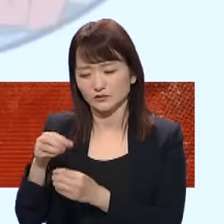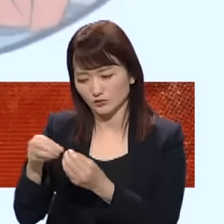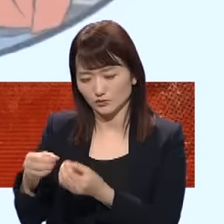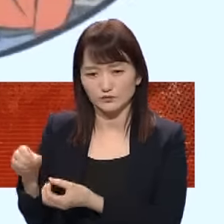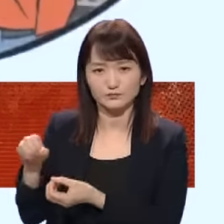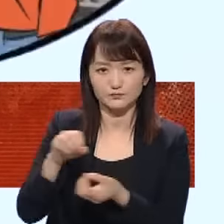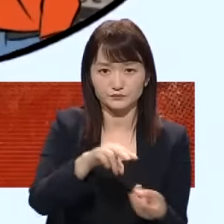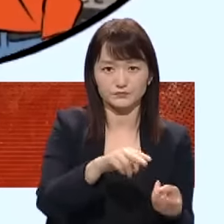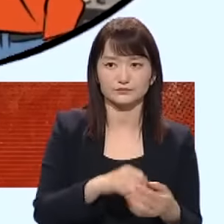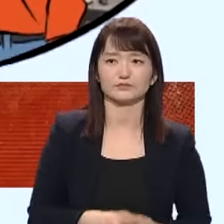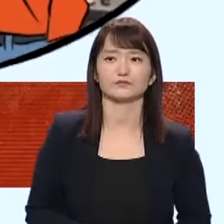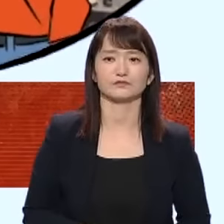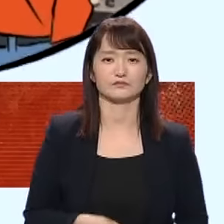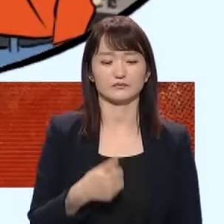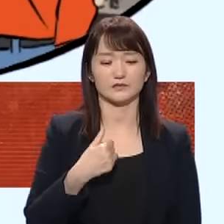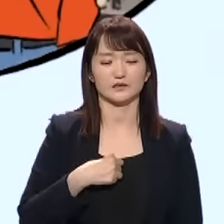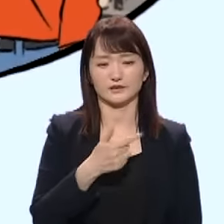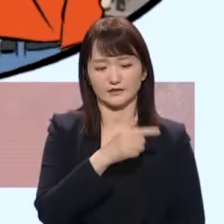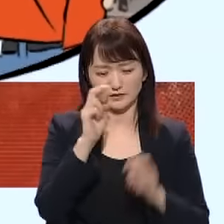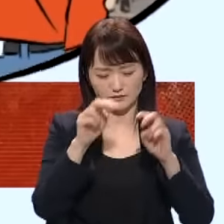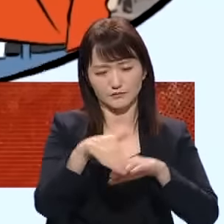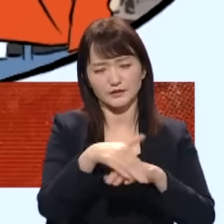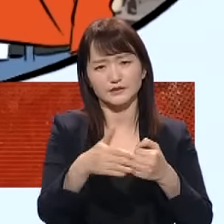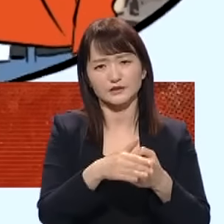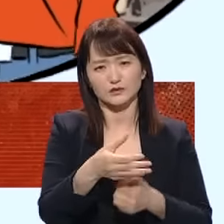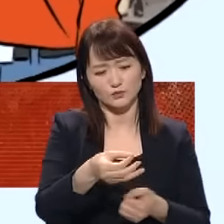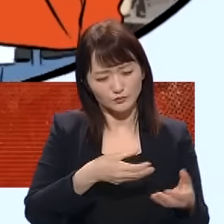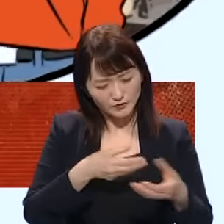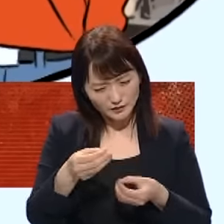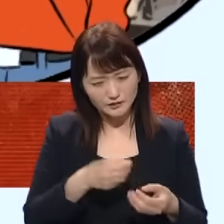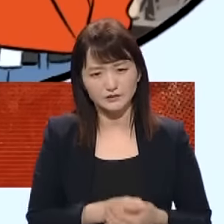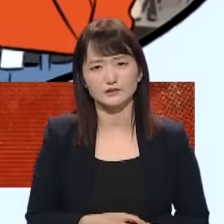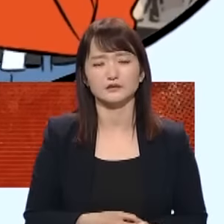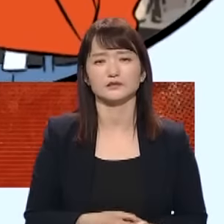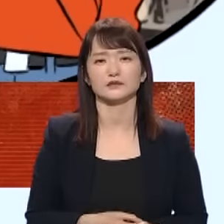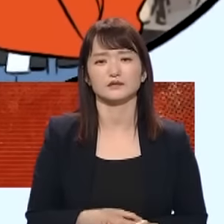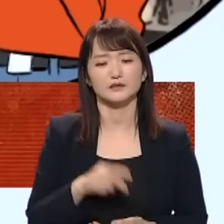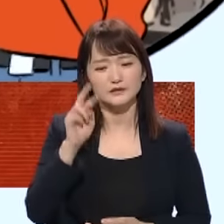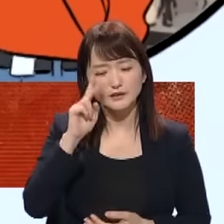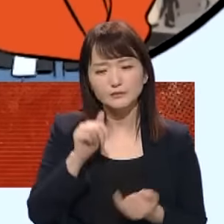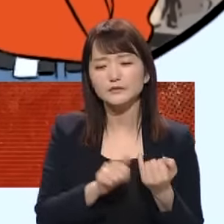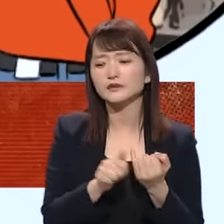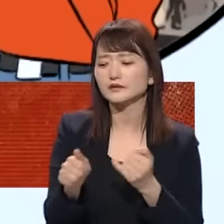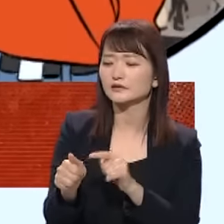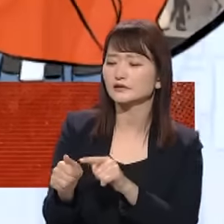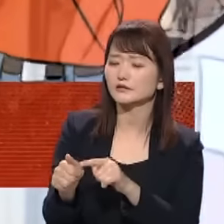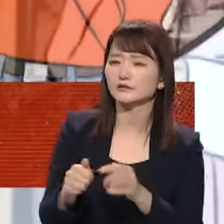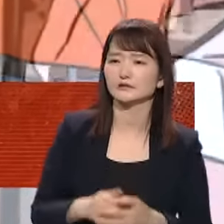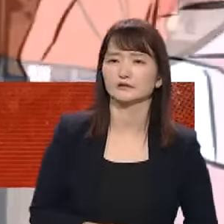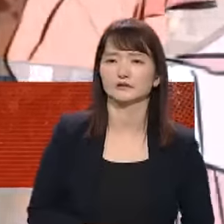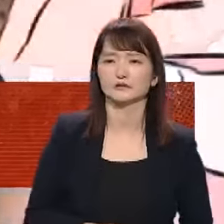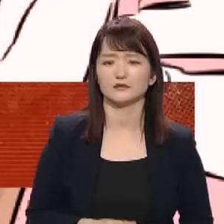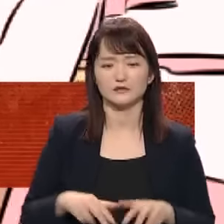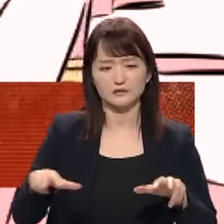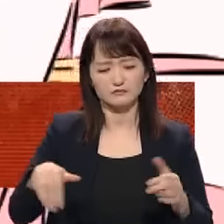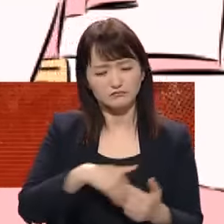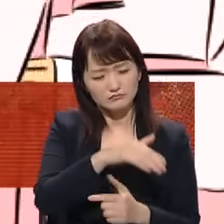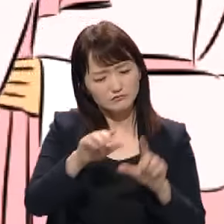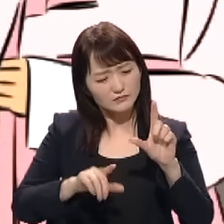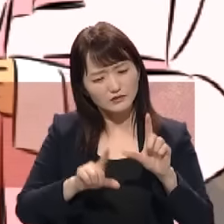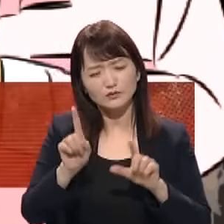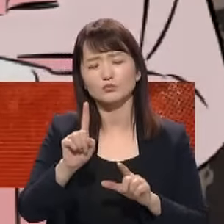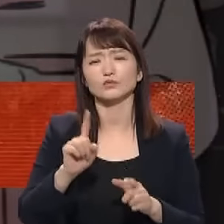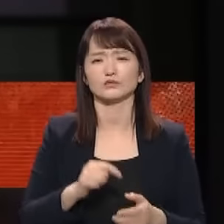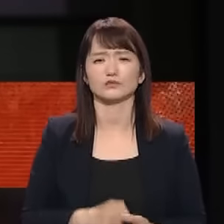대출도 능력이다라는 얘기까지 했다고 하는데요. 너무 속상해서 예비 남편에게 너무 한쪽으로 기울어지는 결혼 아니냐고